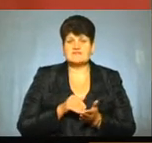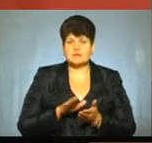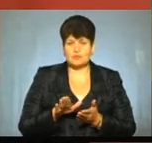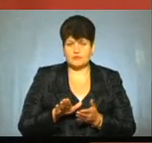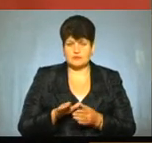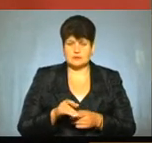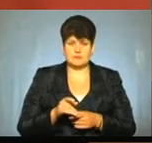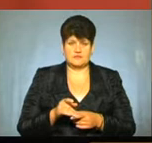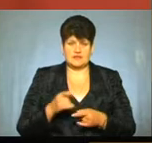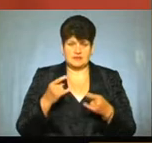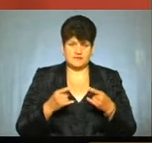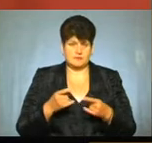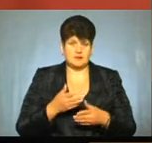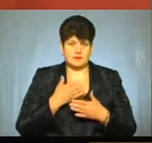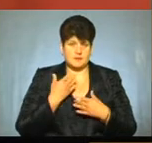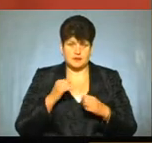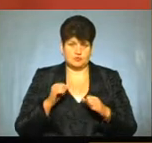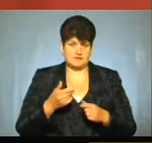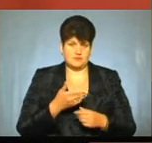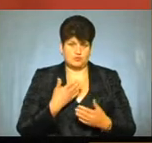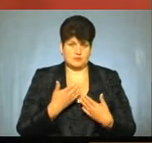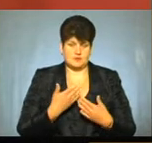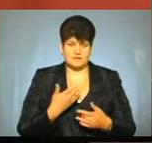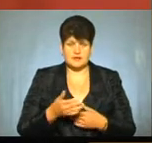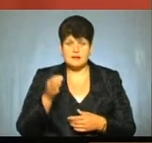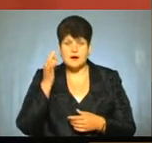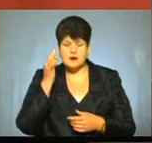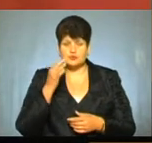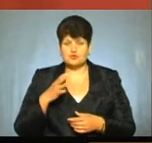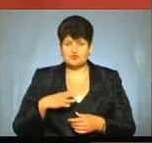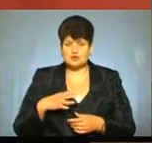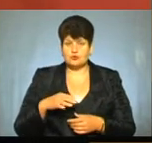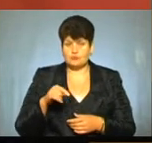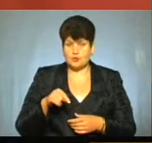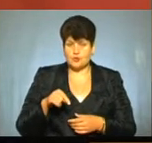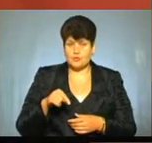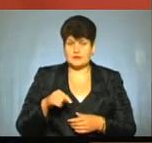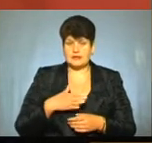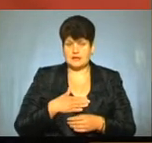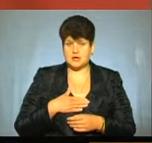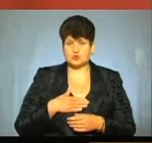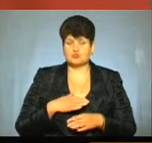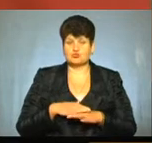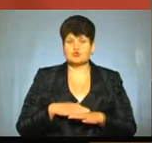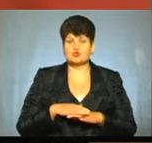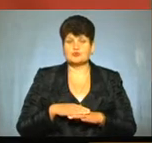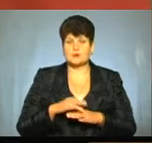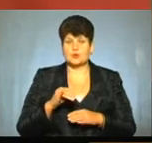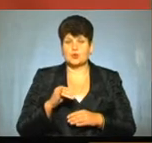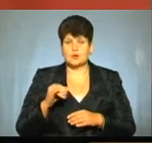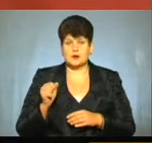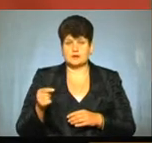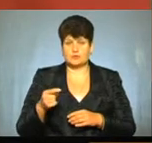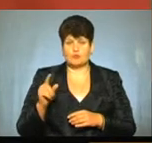ефіру. Тому ми не мали можливості з ним поспілкуватися. І вкотре нагадую, що очікуємо його на нашому Суспільному, на